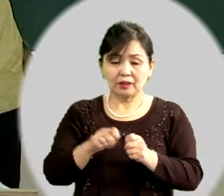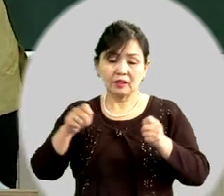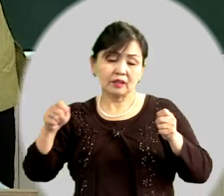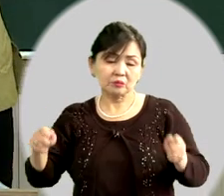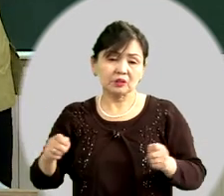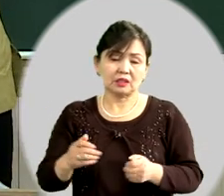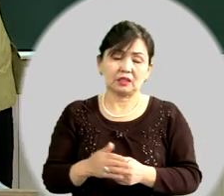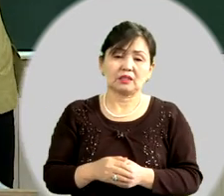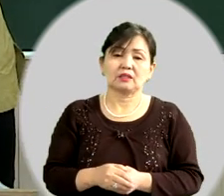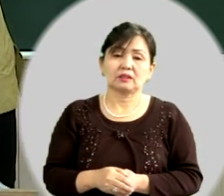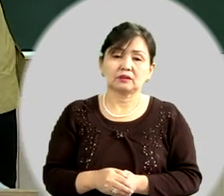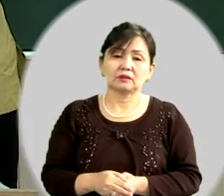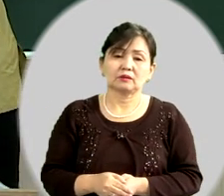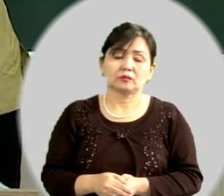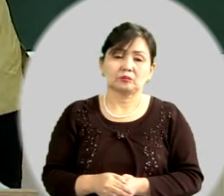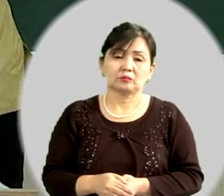хэмжээ.